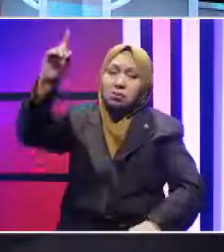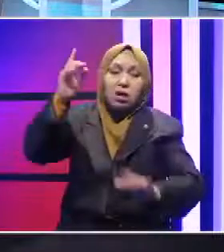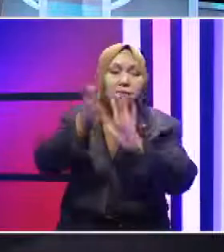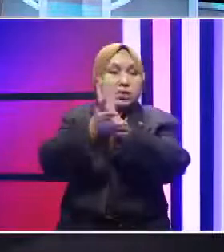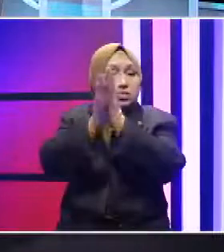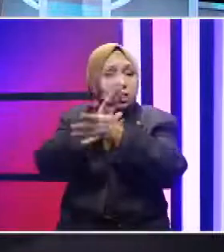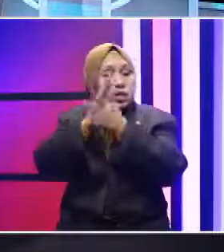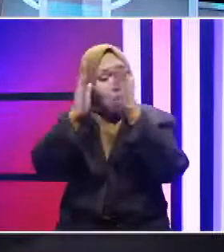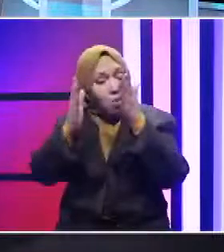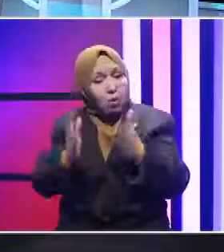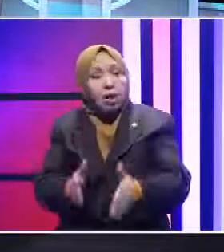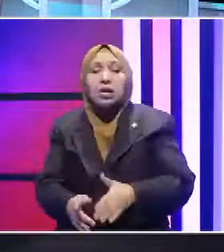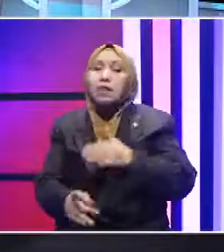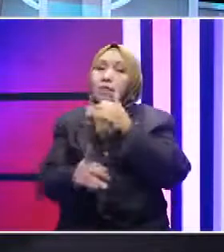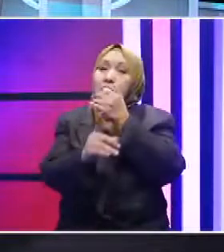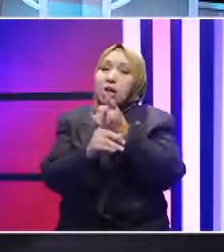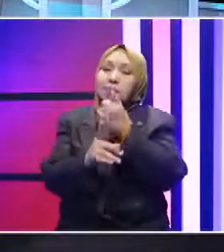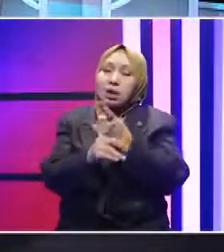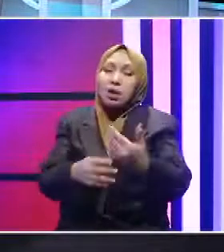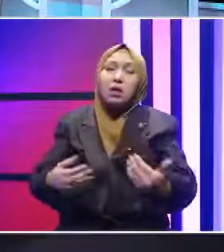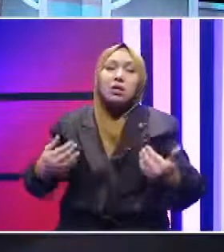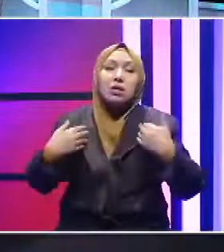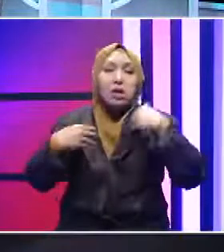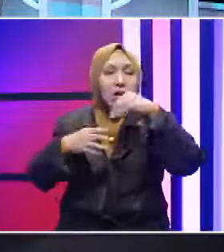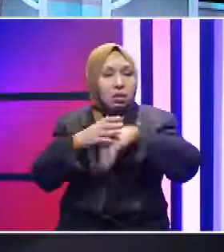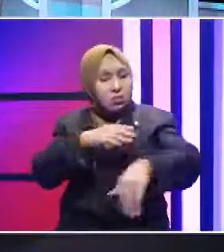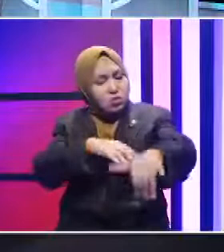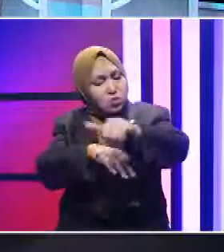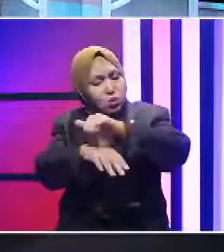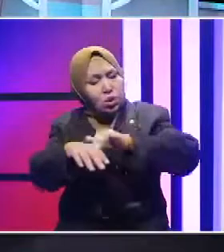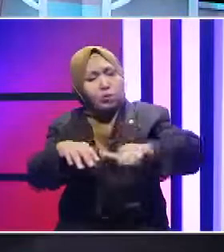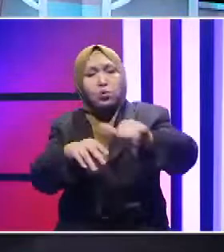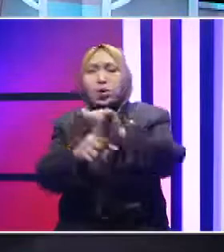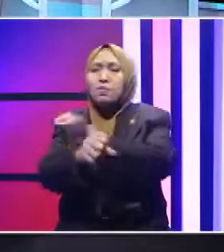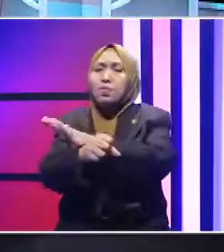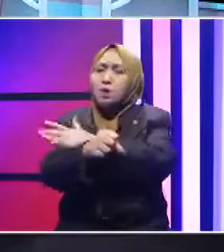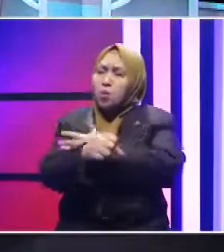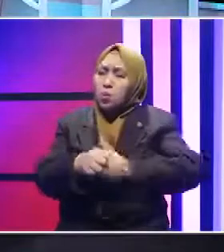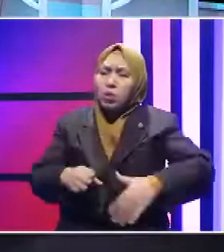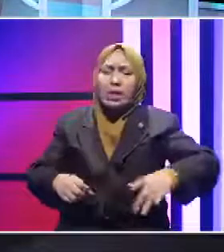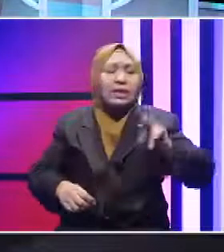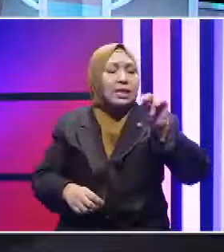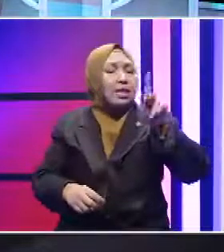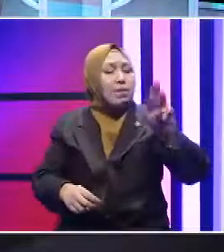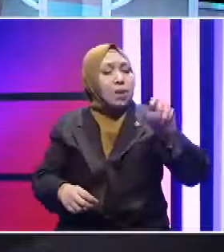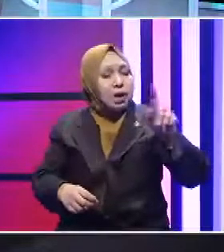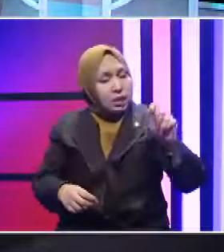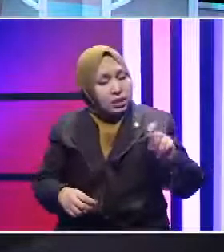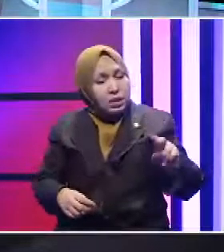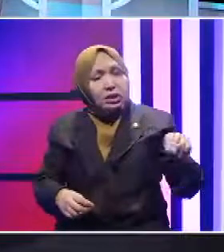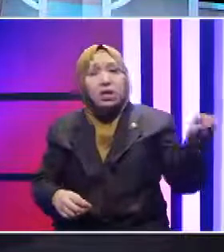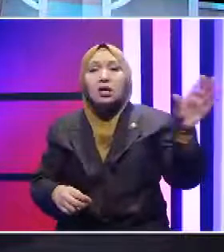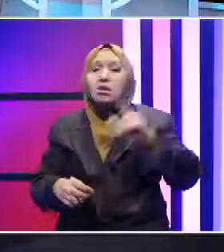menjadi orang-orang yang benar-benar berada di dalam syurga-Mu yang penuh kenikmatan. Ya Arhamar